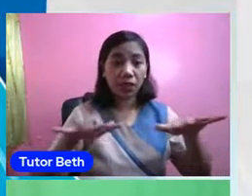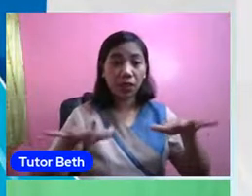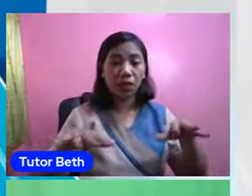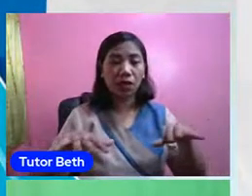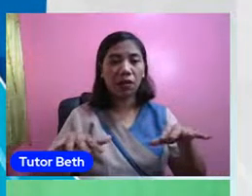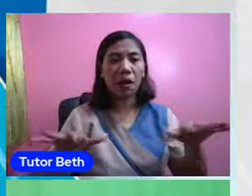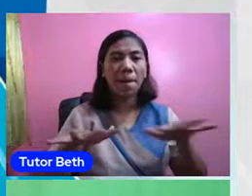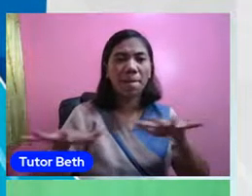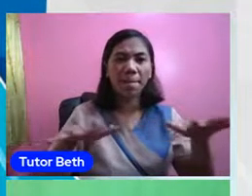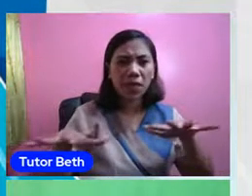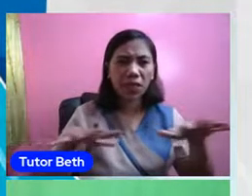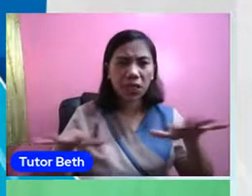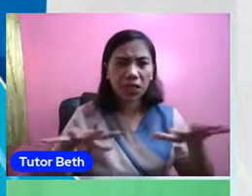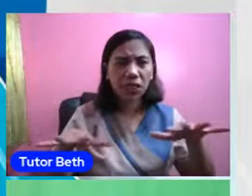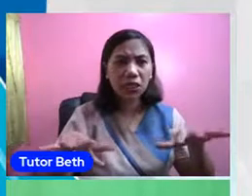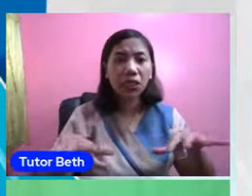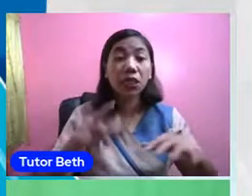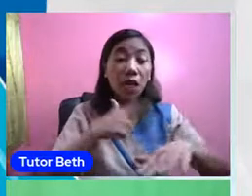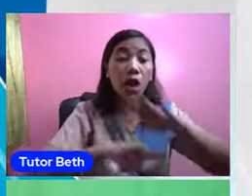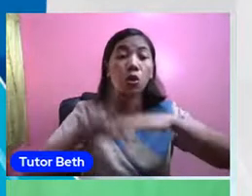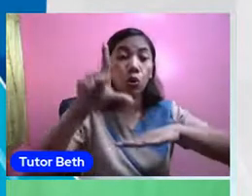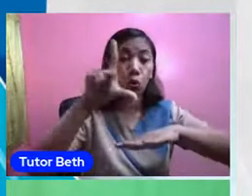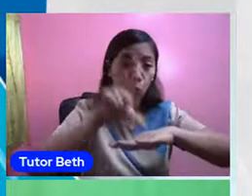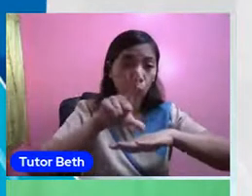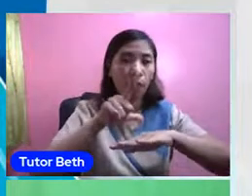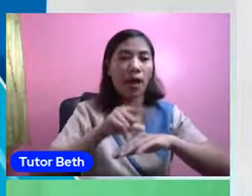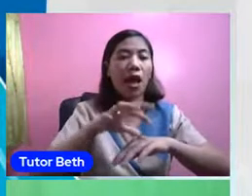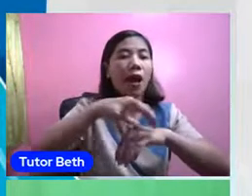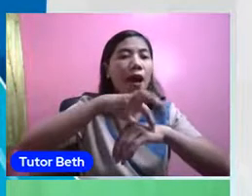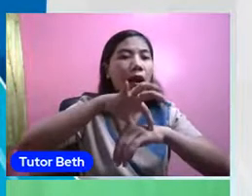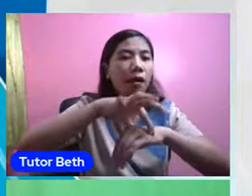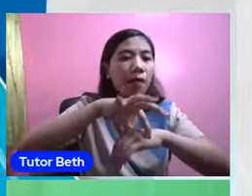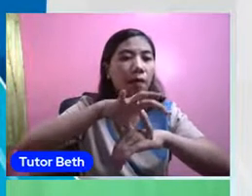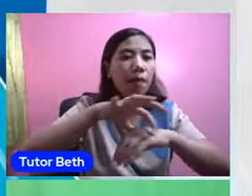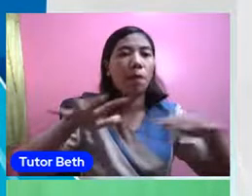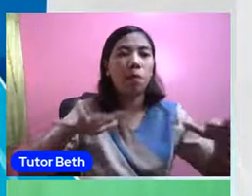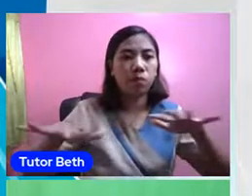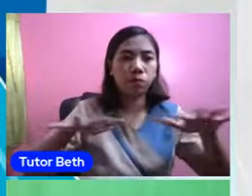pagyanig ng lupa.